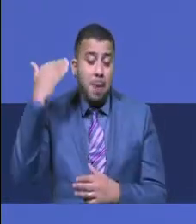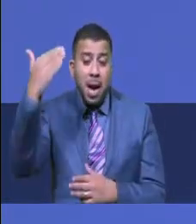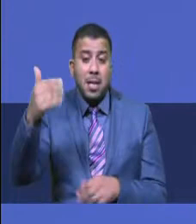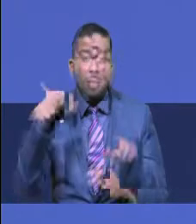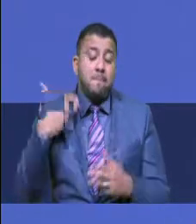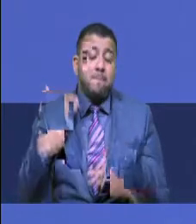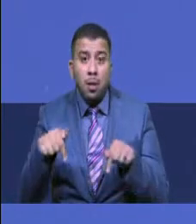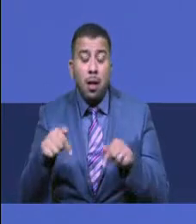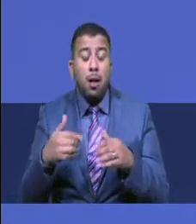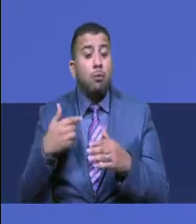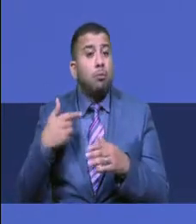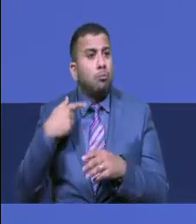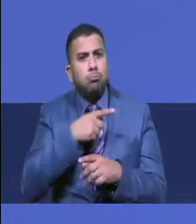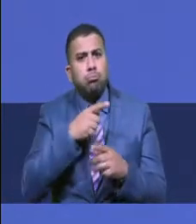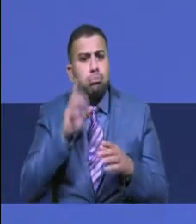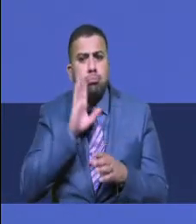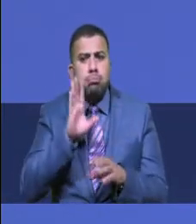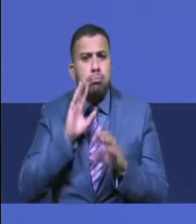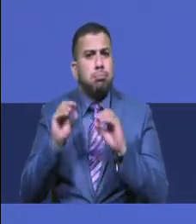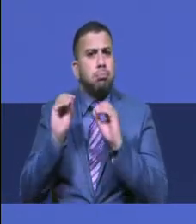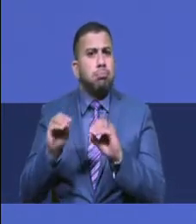التجربة الطويلة؟